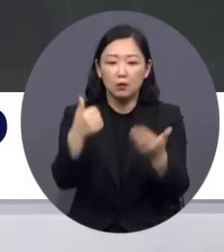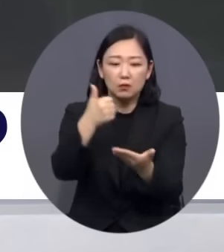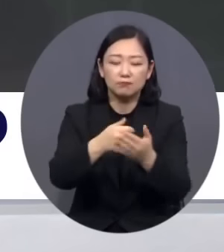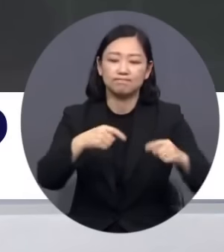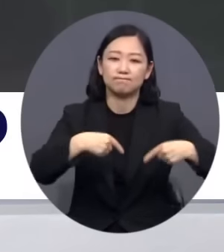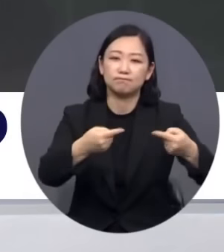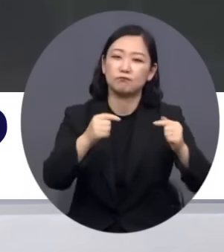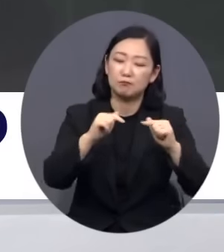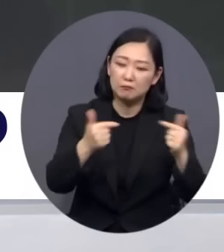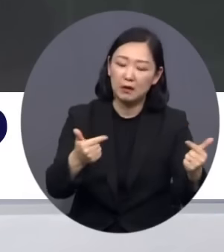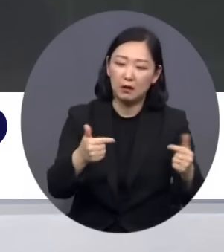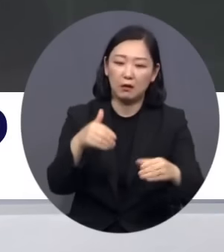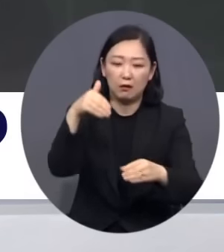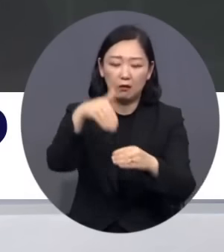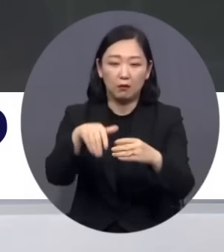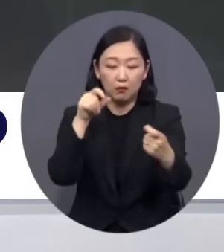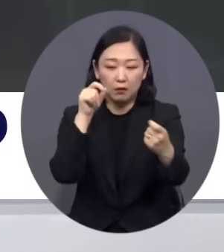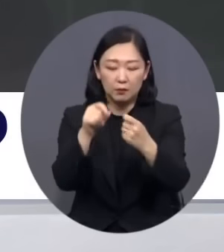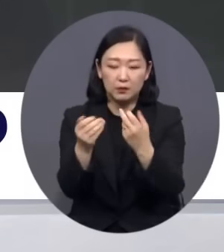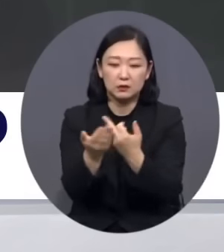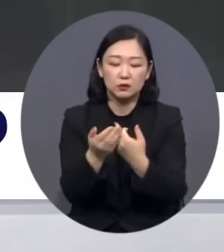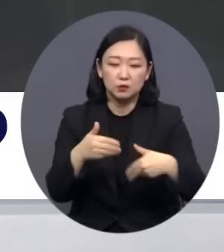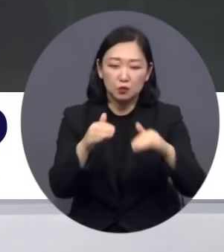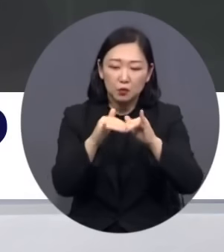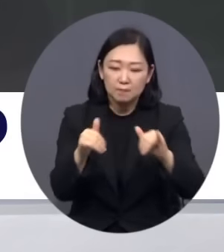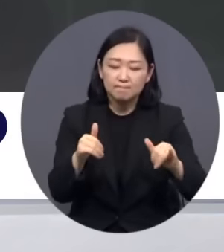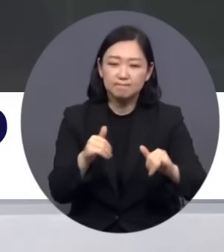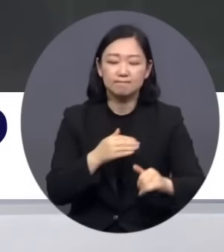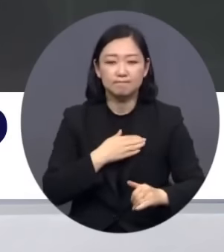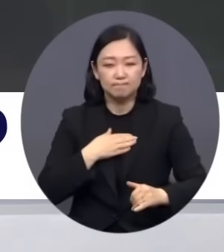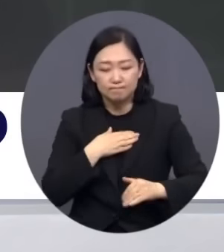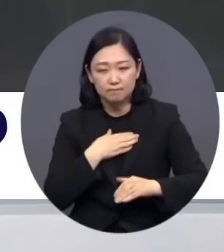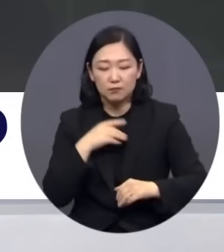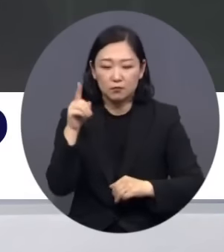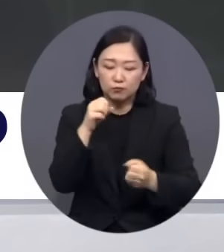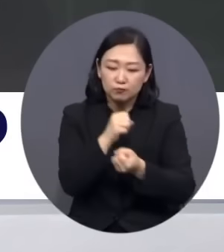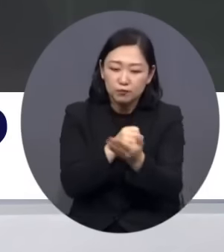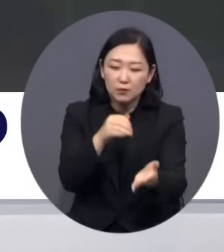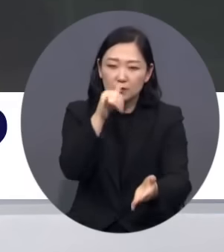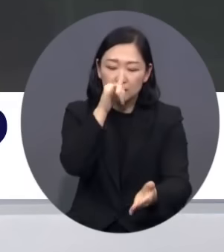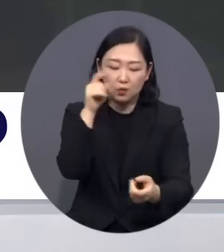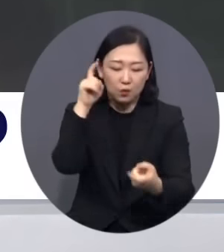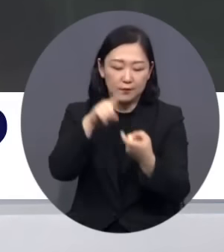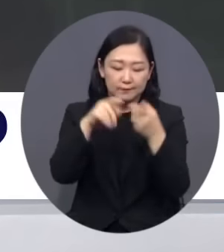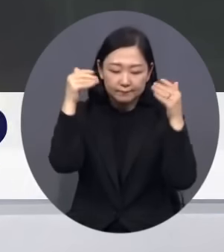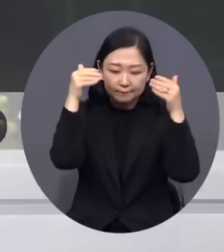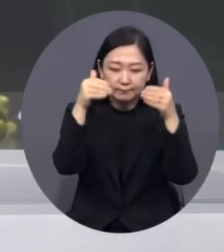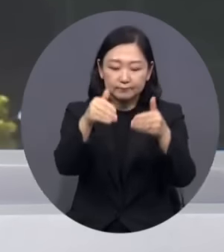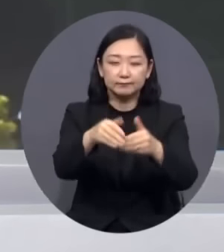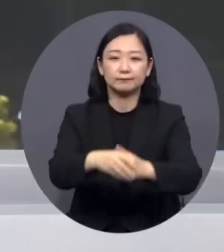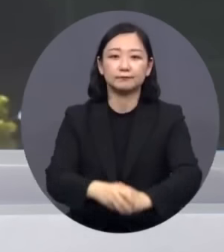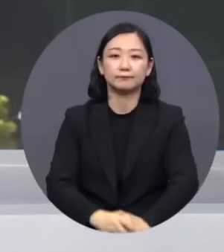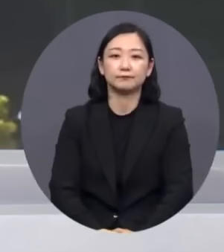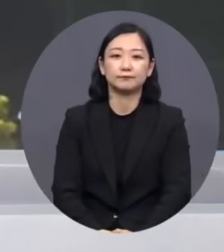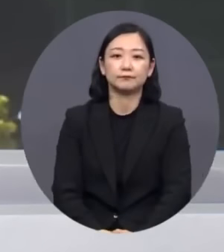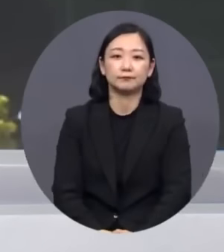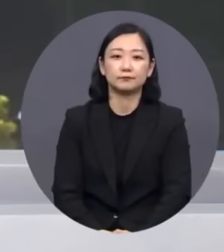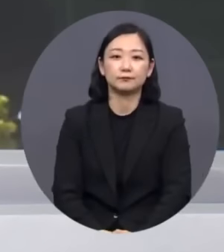보여 총선을 앞두고 제주 민심에 어떤 영향을 미칠지 관심이 집중되고 있습니다. 조인호